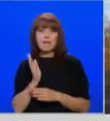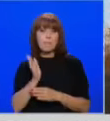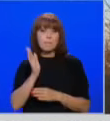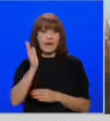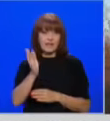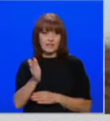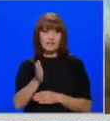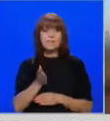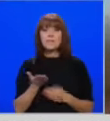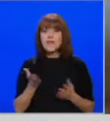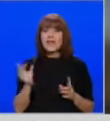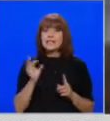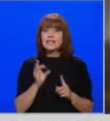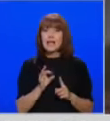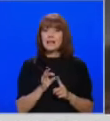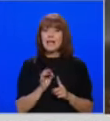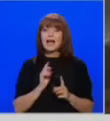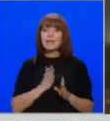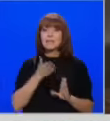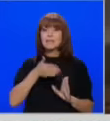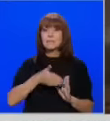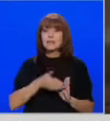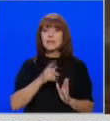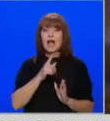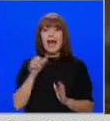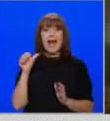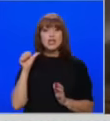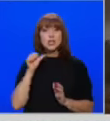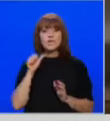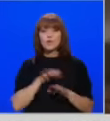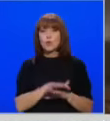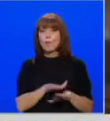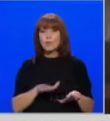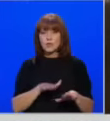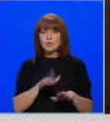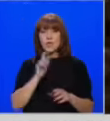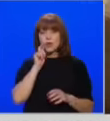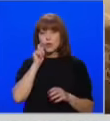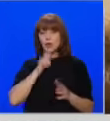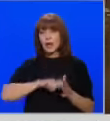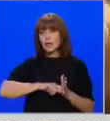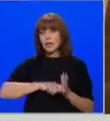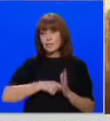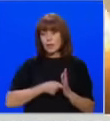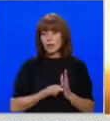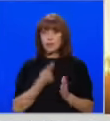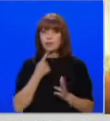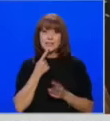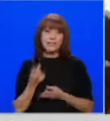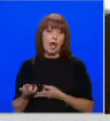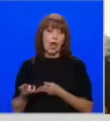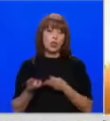южната контраофанзива е да се стигне до Азовско море и така Украйна да прекъсне ключов маршрут за руски доставки от и